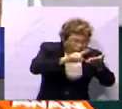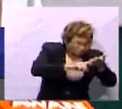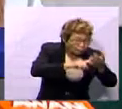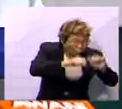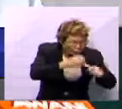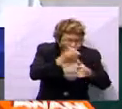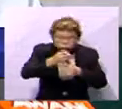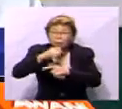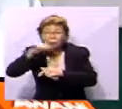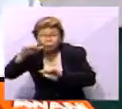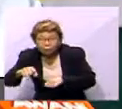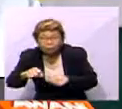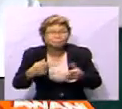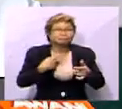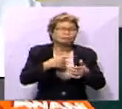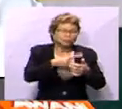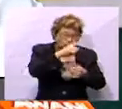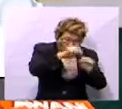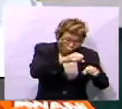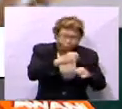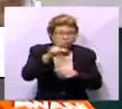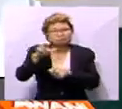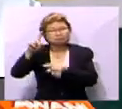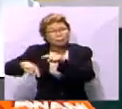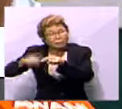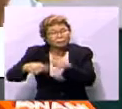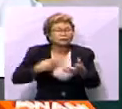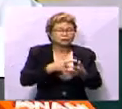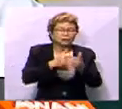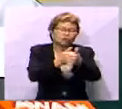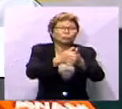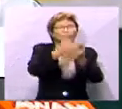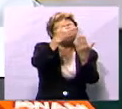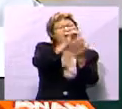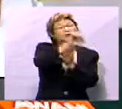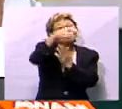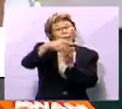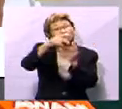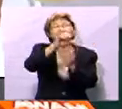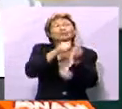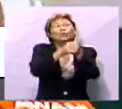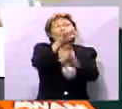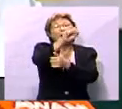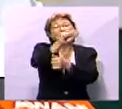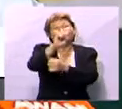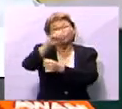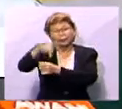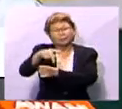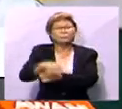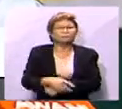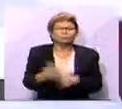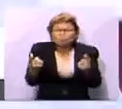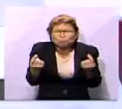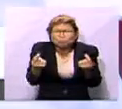Tapi kita akan ikut prosedur yang sedia ada untuk memastikan segala ini dapat dirancang. Kerana ini got to do dengan anak